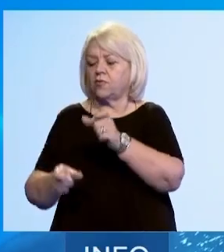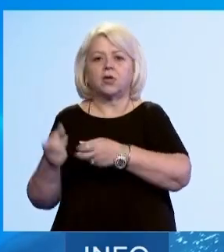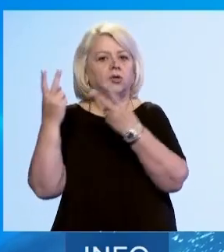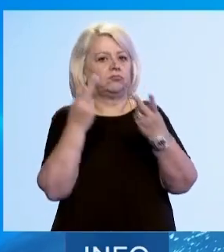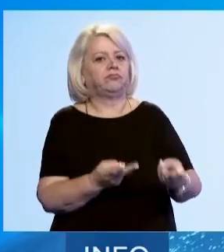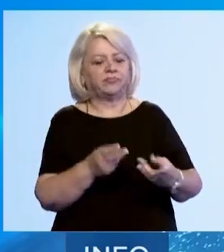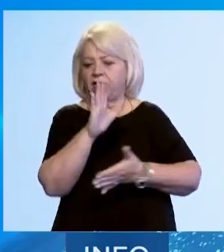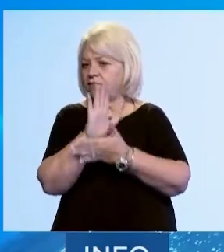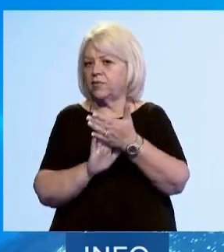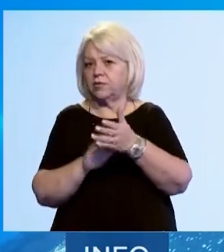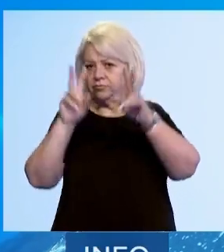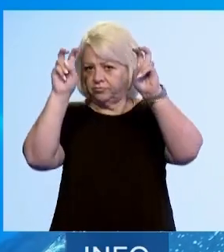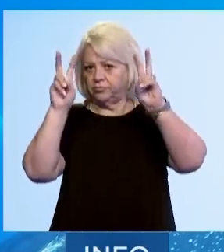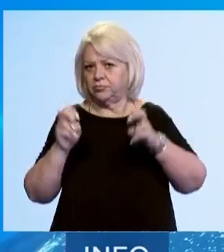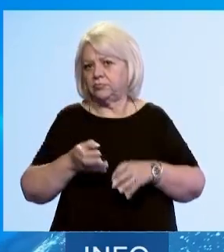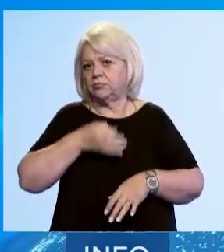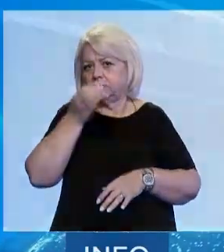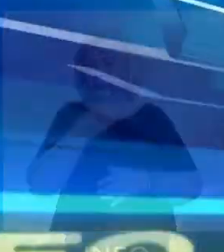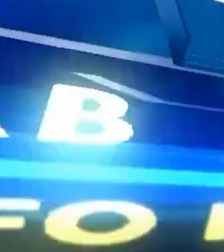mirë po fillimisht të ndjekim lajmet.